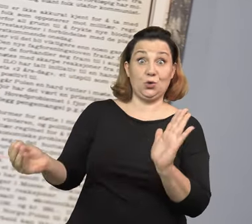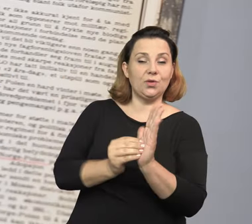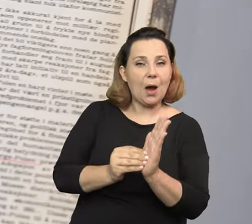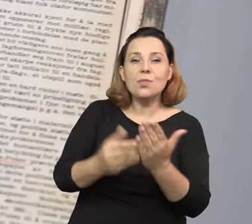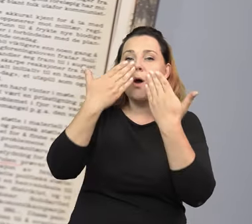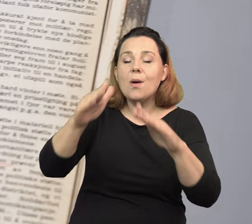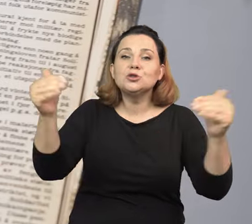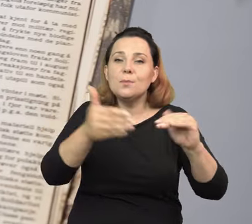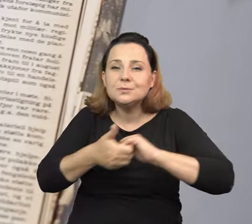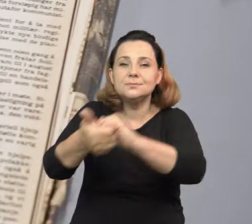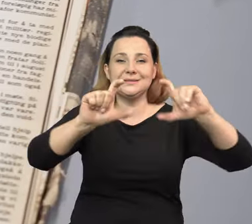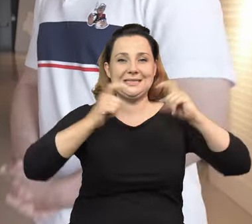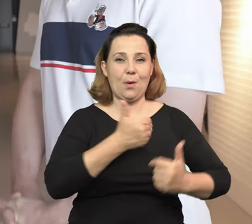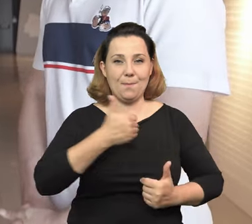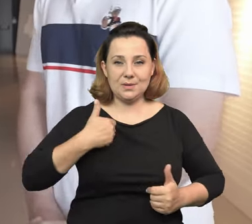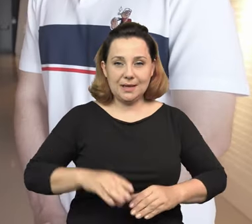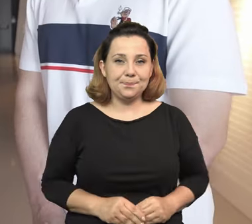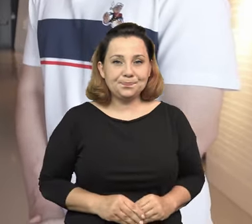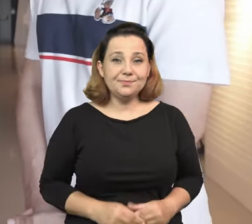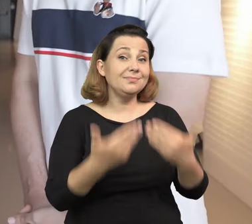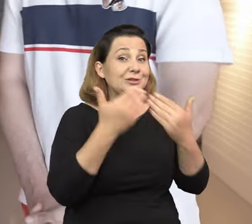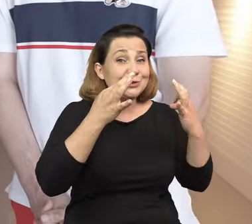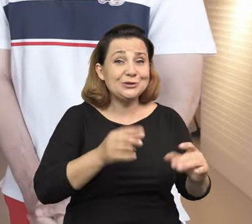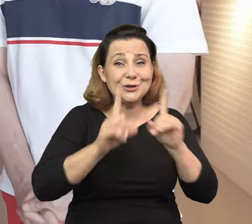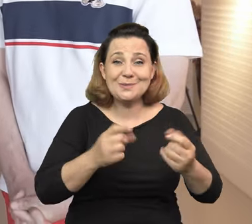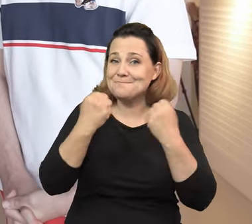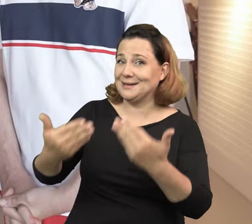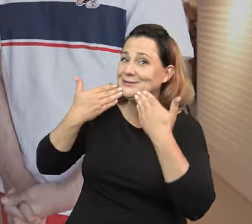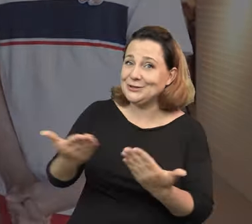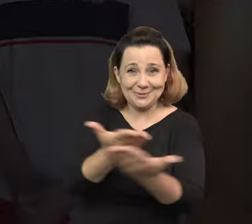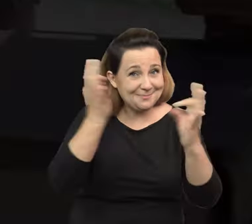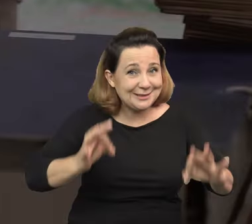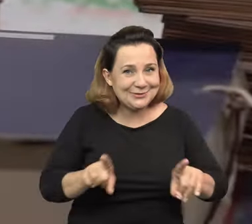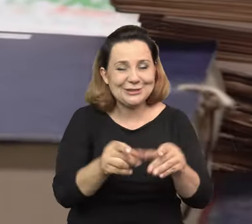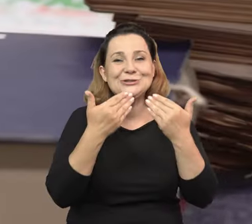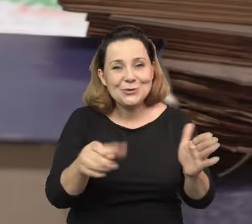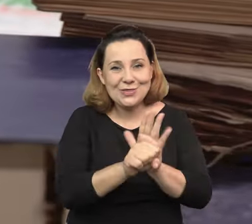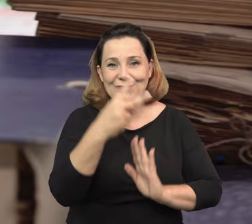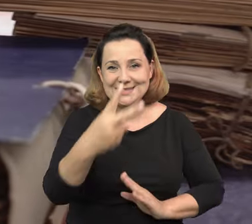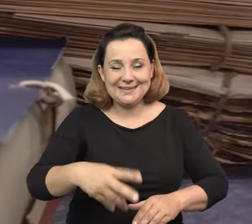wszystkich, całej Polski. Dziękuję za dzisiejszą rozmowę. Dziękuję bardzo, dziękuję Państwu. Do widzenia.